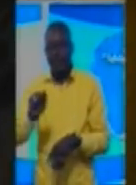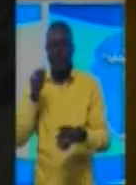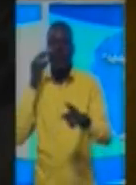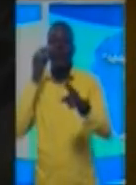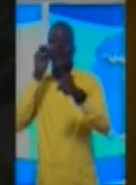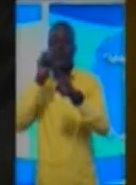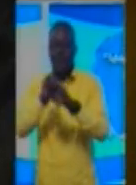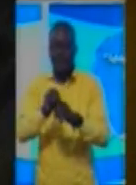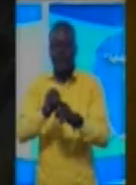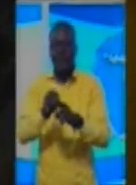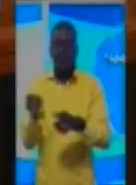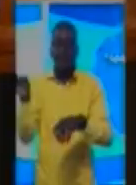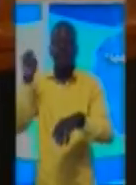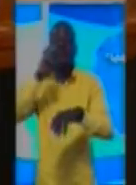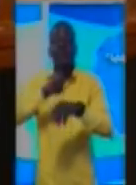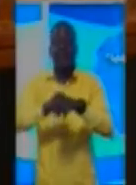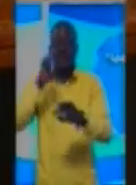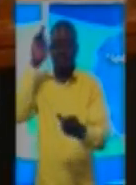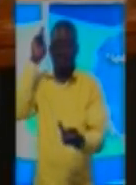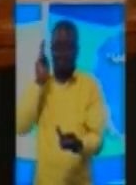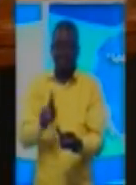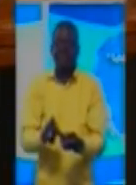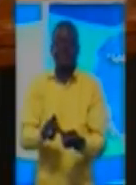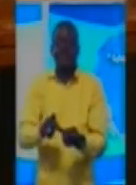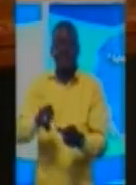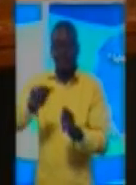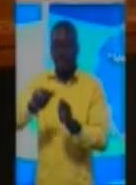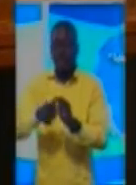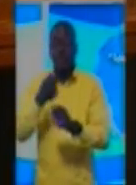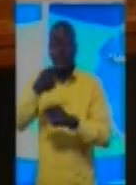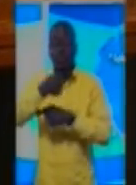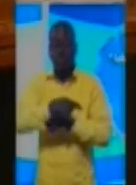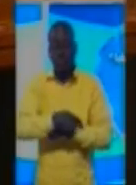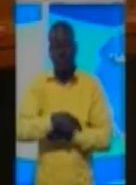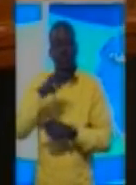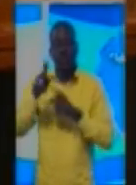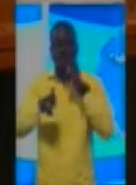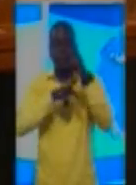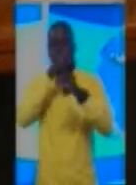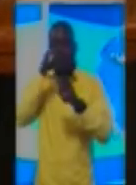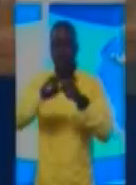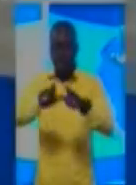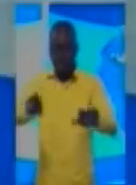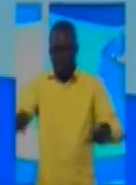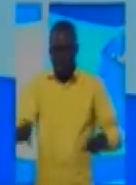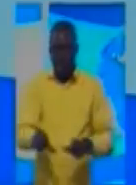BOAD, c'est d'impacter positivement le quotidien des populations de sa zone d'intervention.